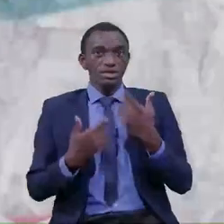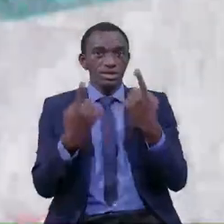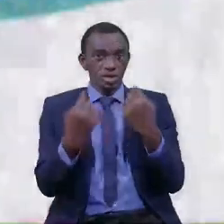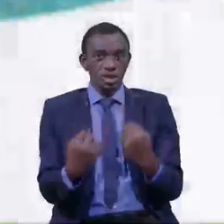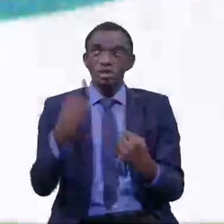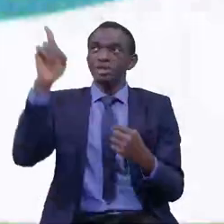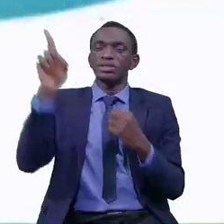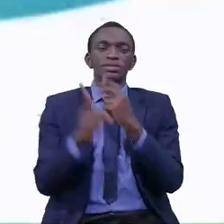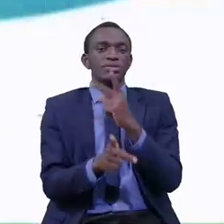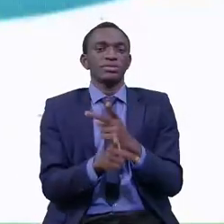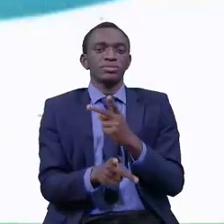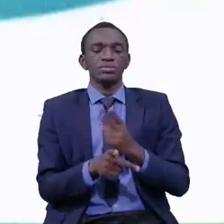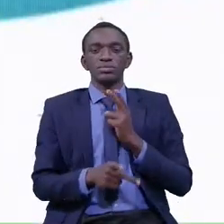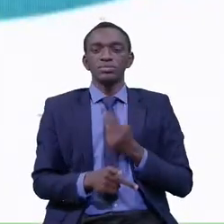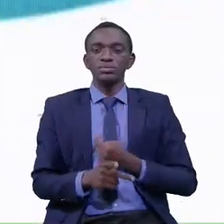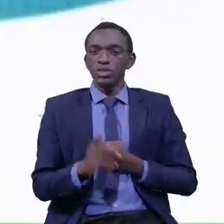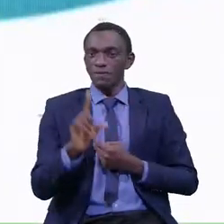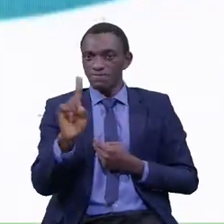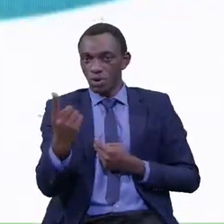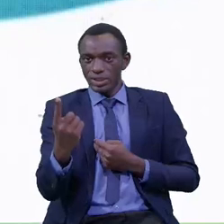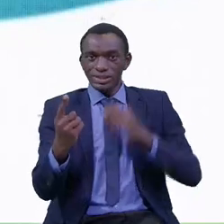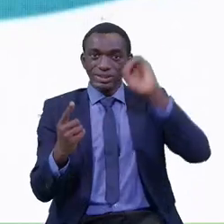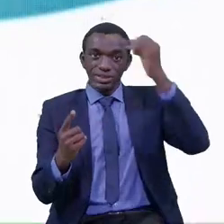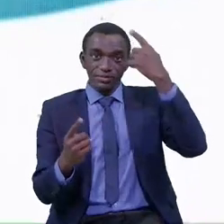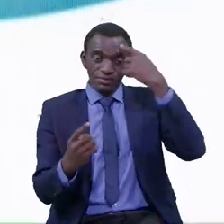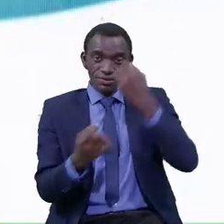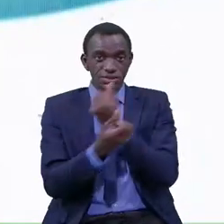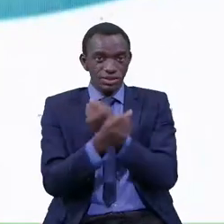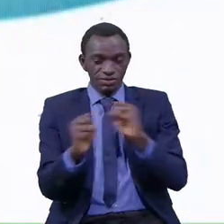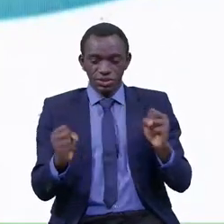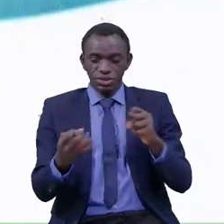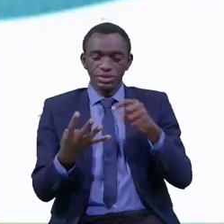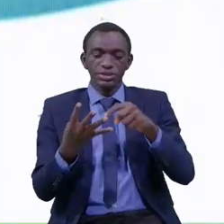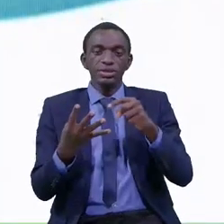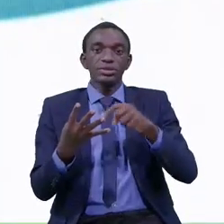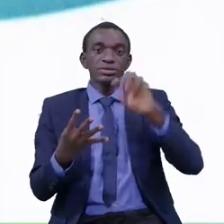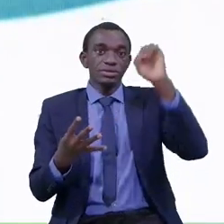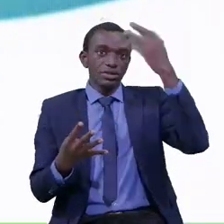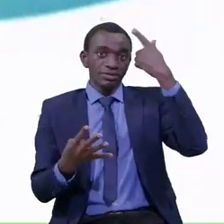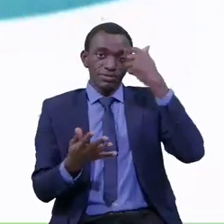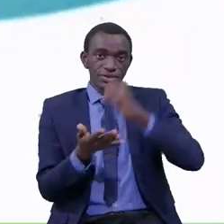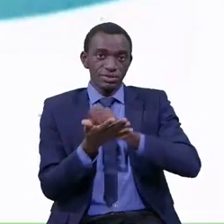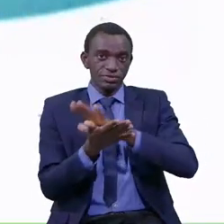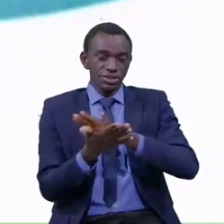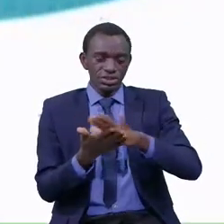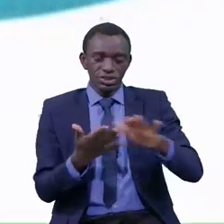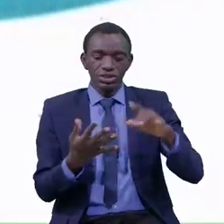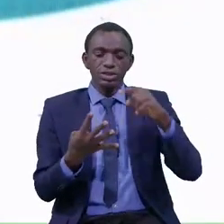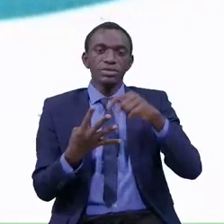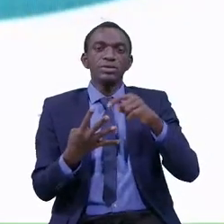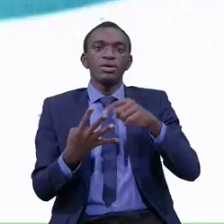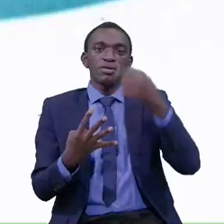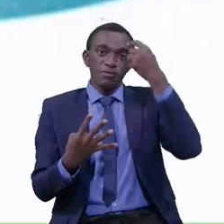soutient, la grâce pour le salut, la grâce pour la sanctification, la grâce pour la fermeté,